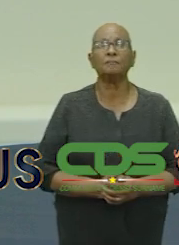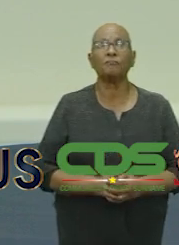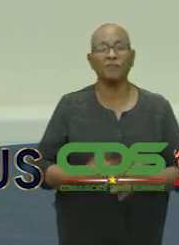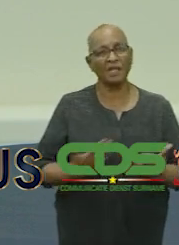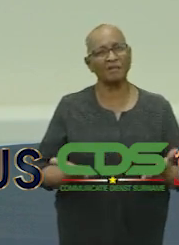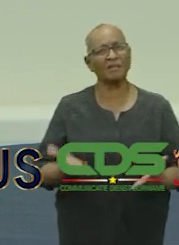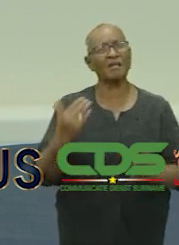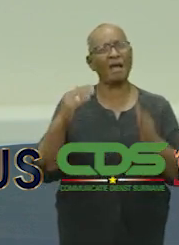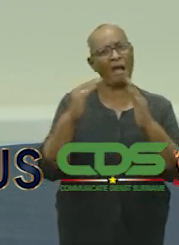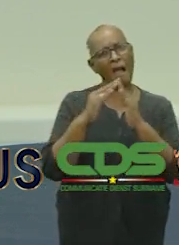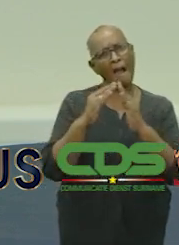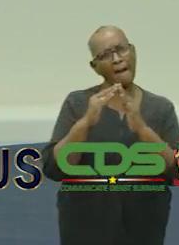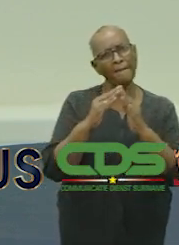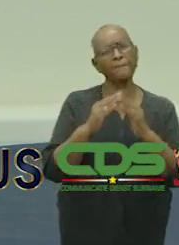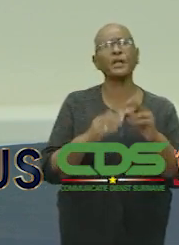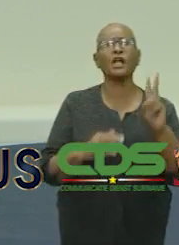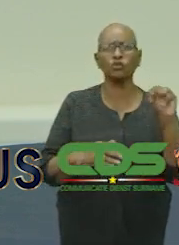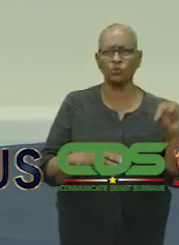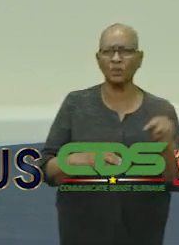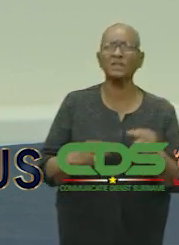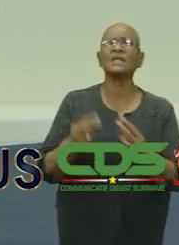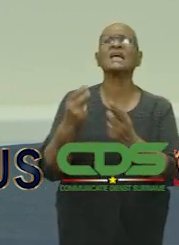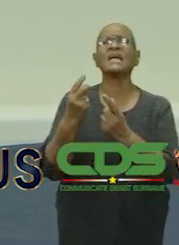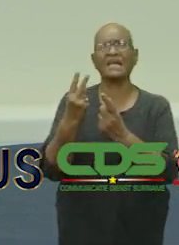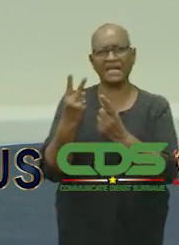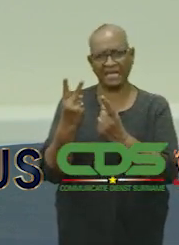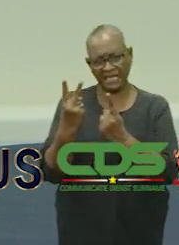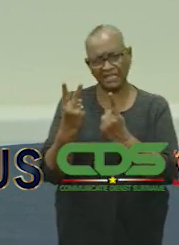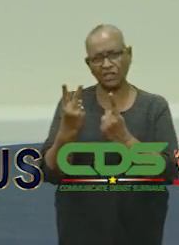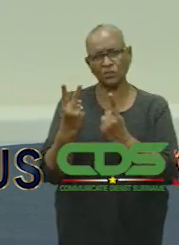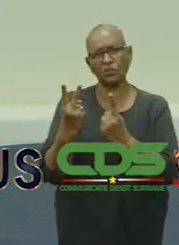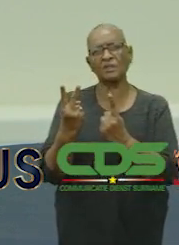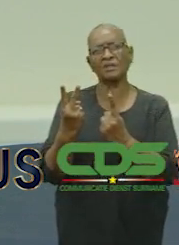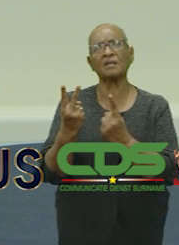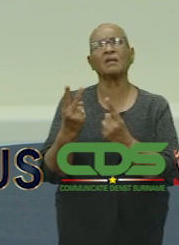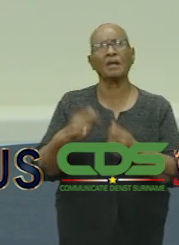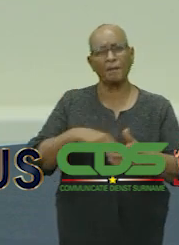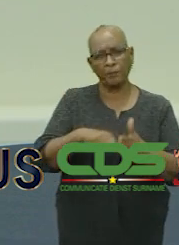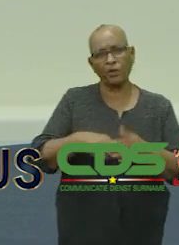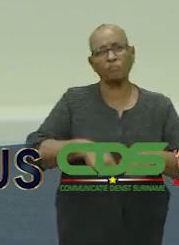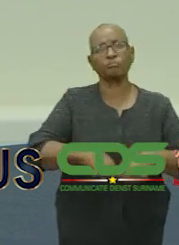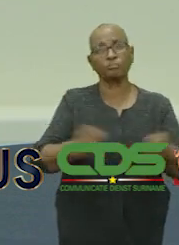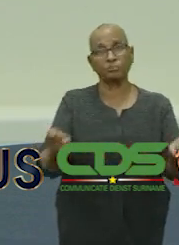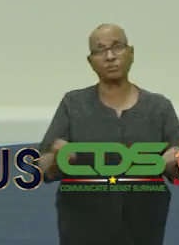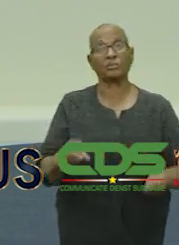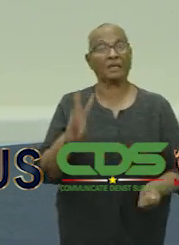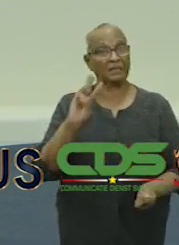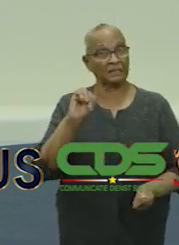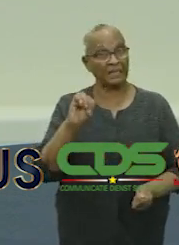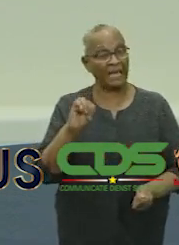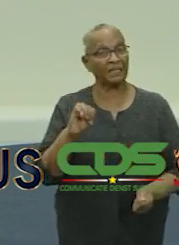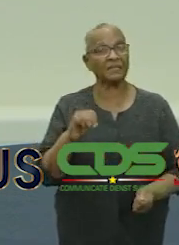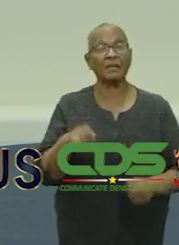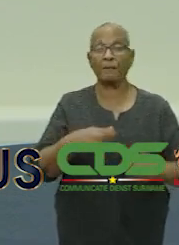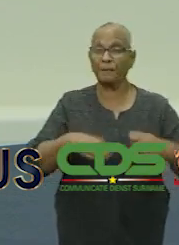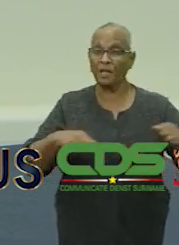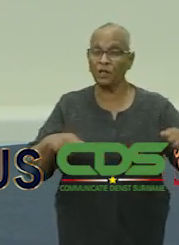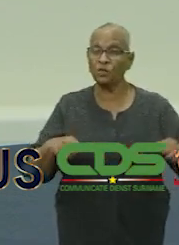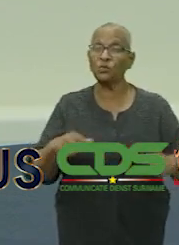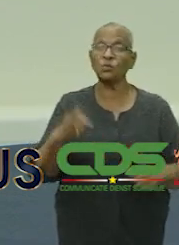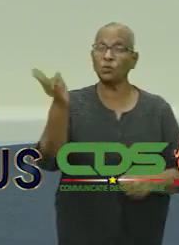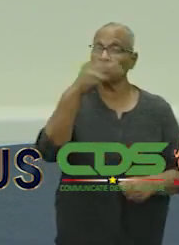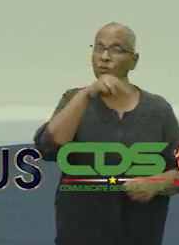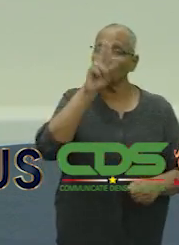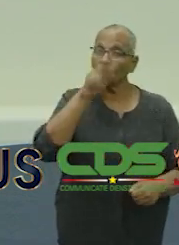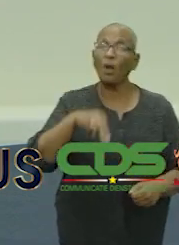april 2021 het project gelaunched. In totaal gaat het om een bedrag van 30 miljoen Amerikaanse dollar.